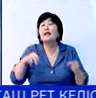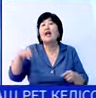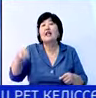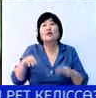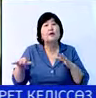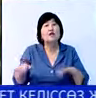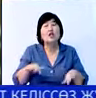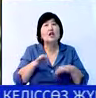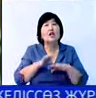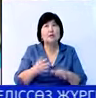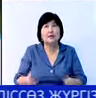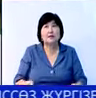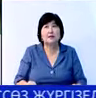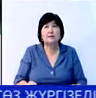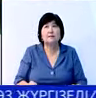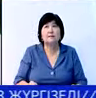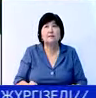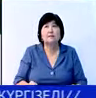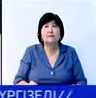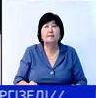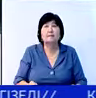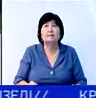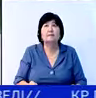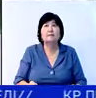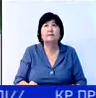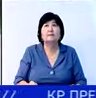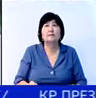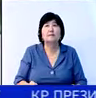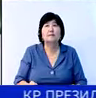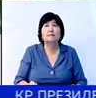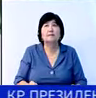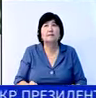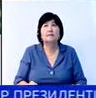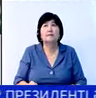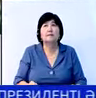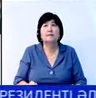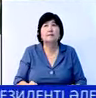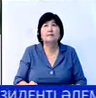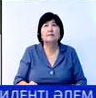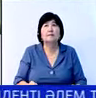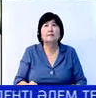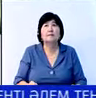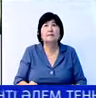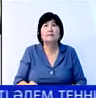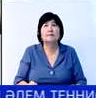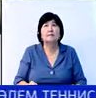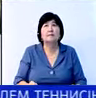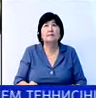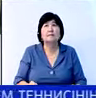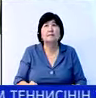ұйымдастырылды. Мама, мама, мама, әңгі досым